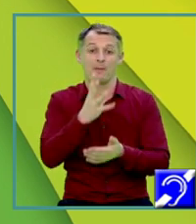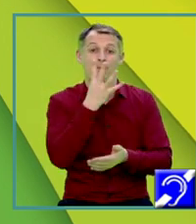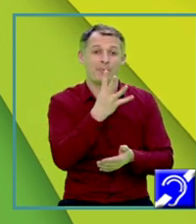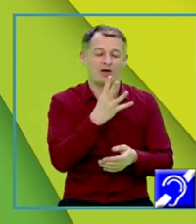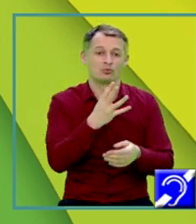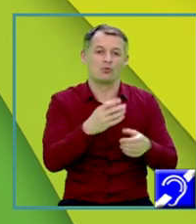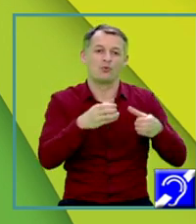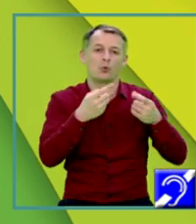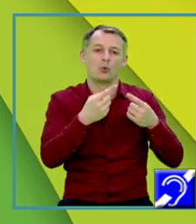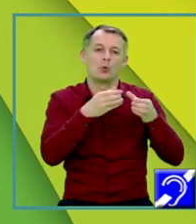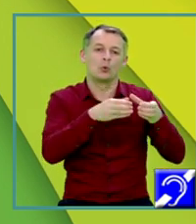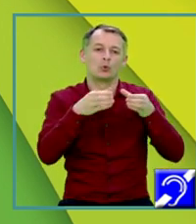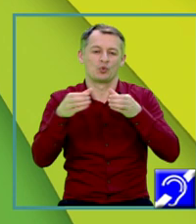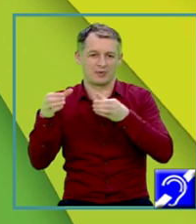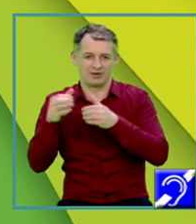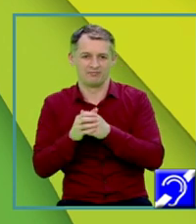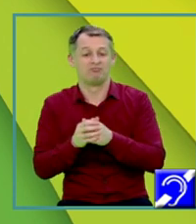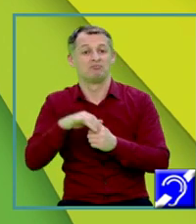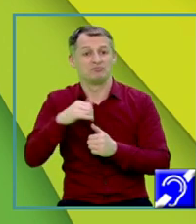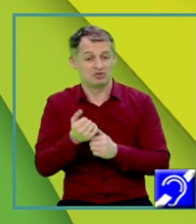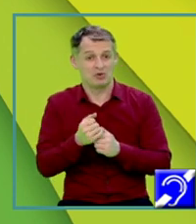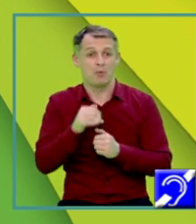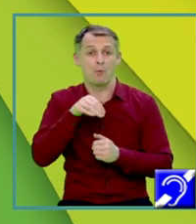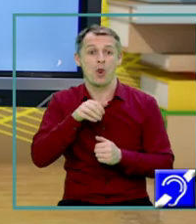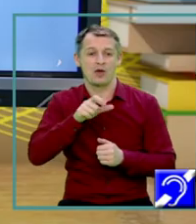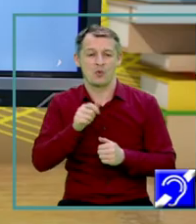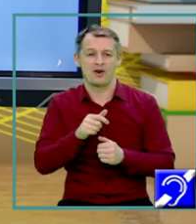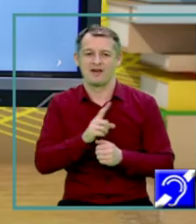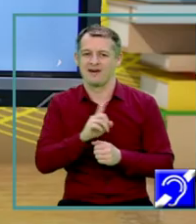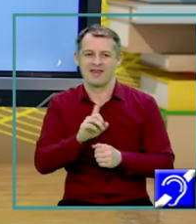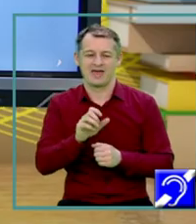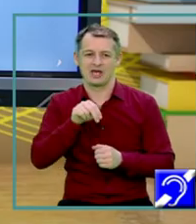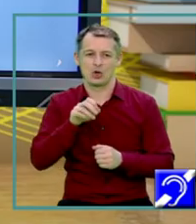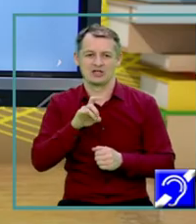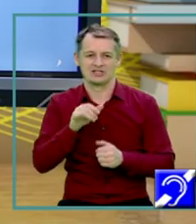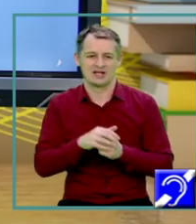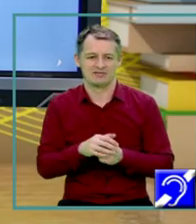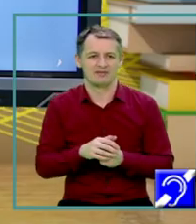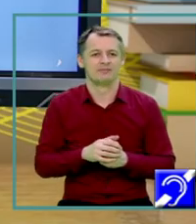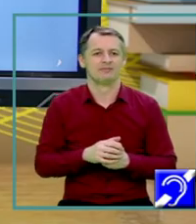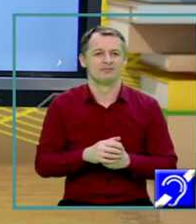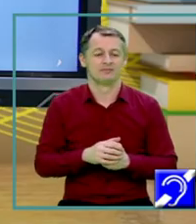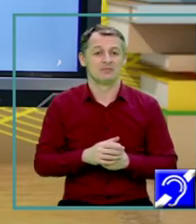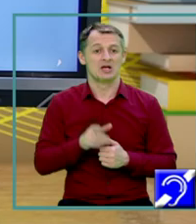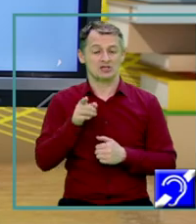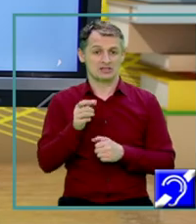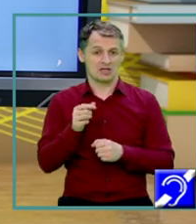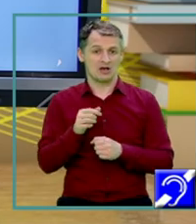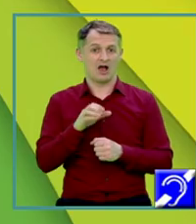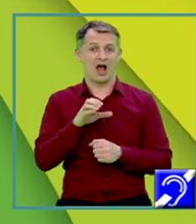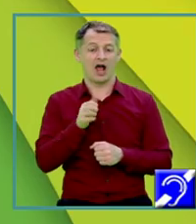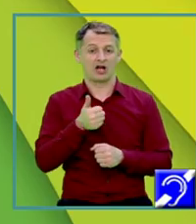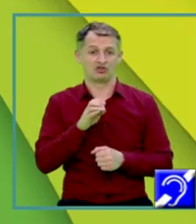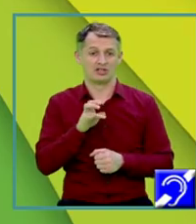chimice, inclusiv molecule de acid neionizate. Acidul clorhidric ionizează în apă, fiind